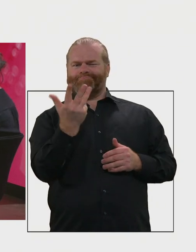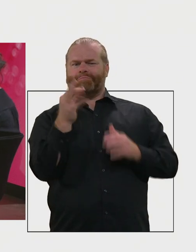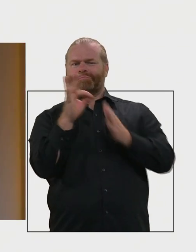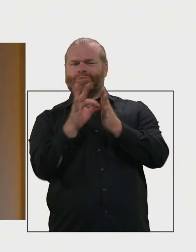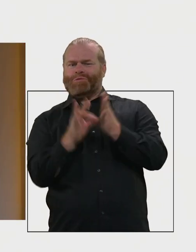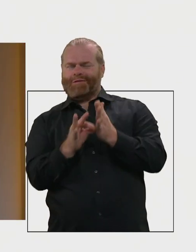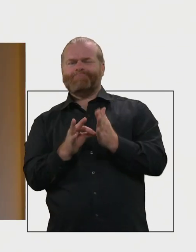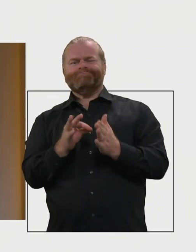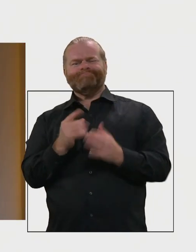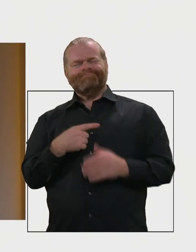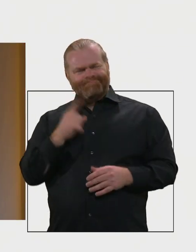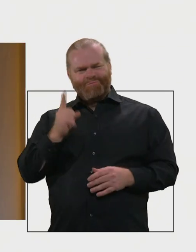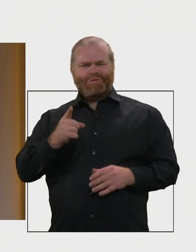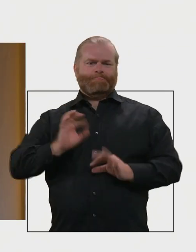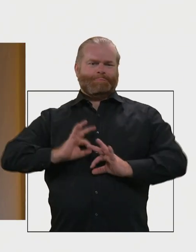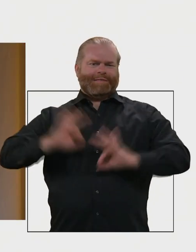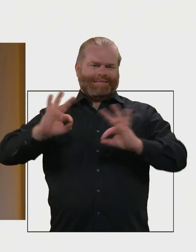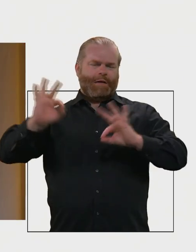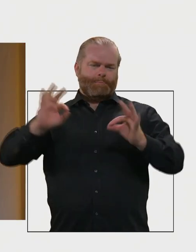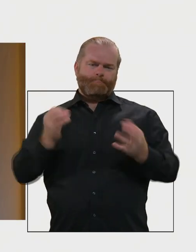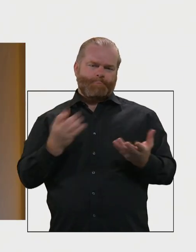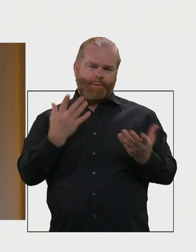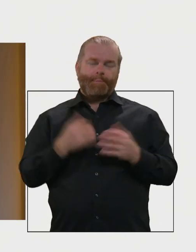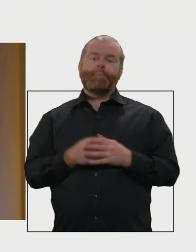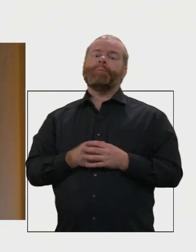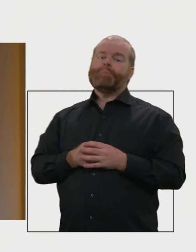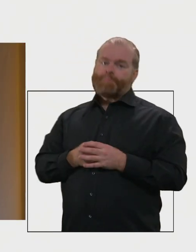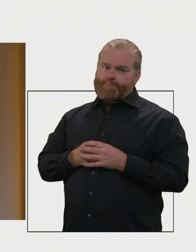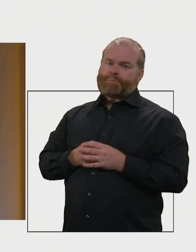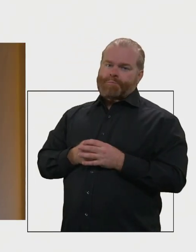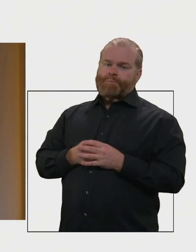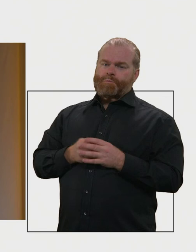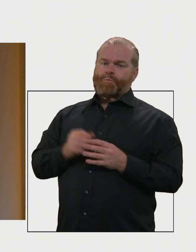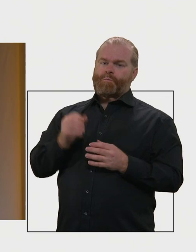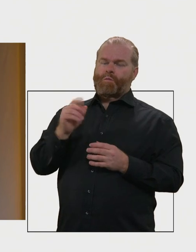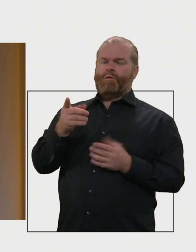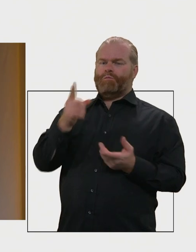Genau. Also da kann ja noch ein bisschen was dran verändert werden. Genau, das ist jetzt im parlamentarischen Verfahren.